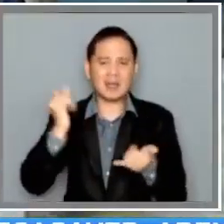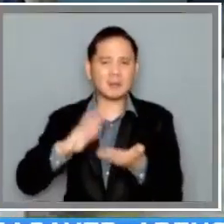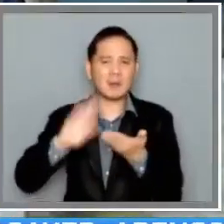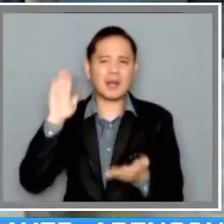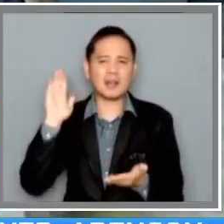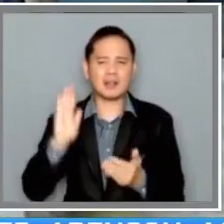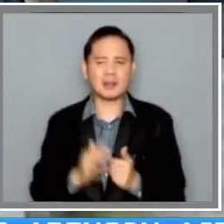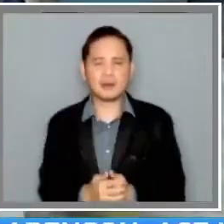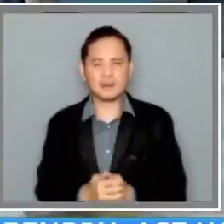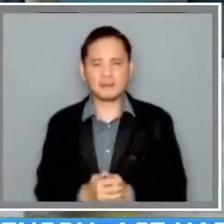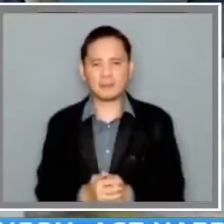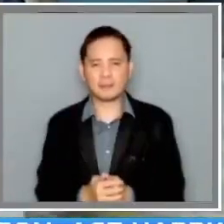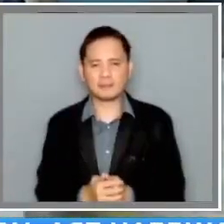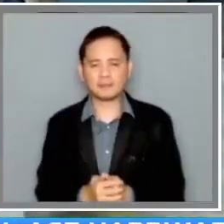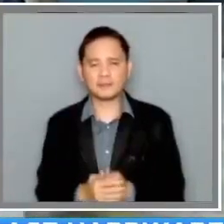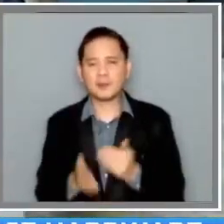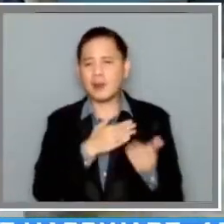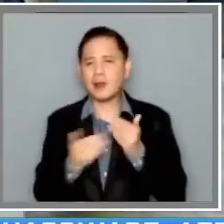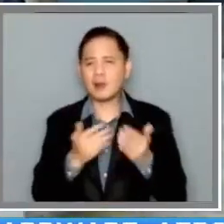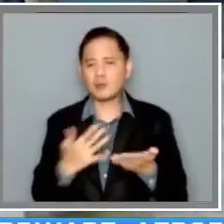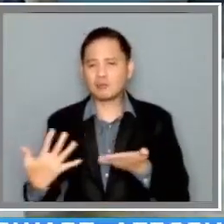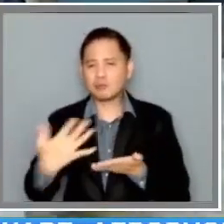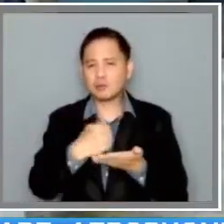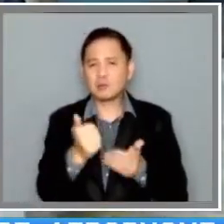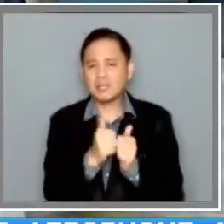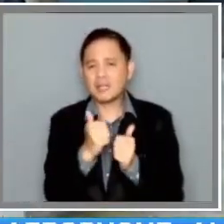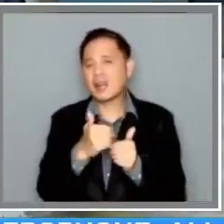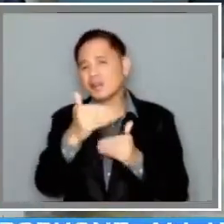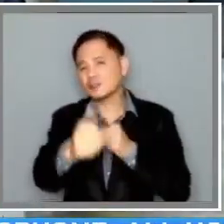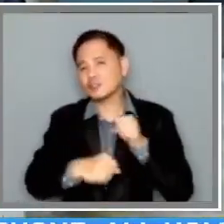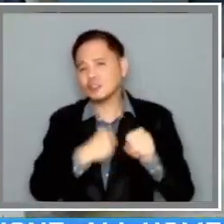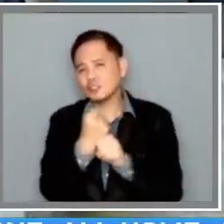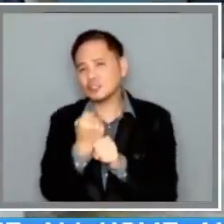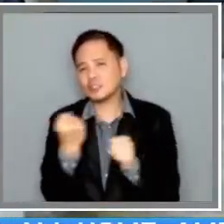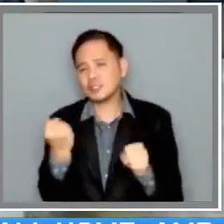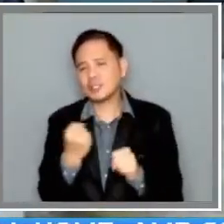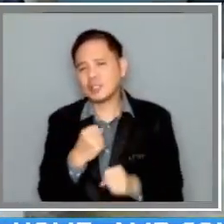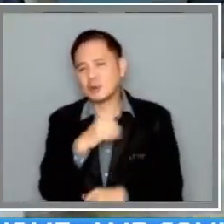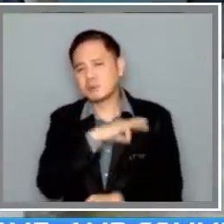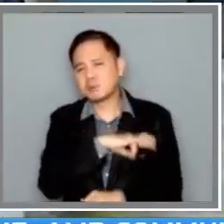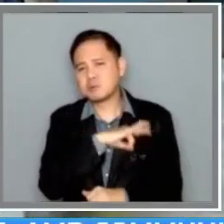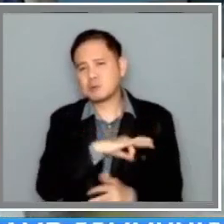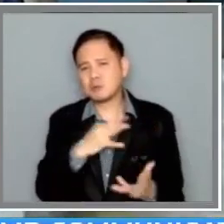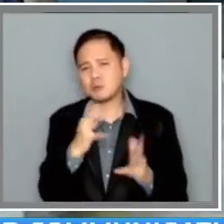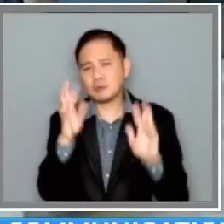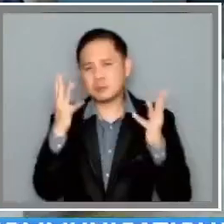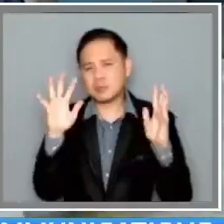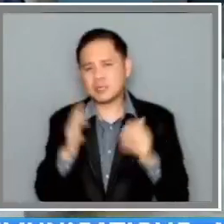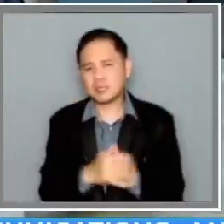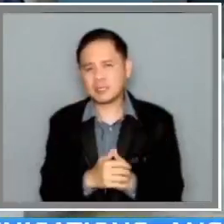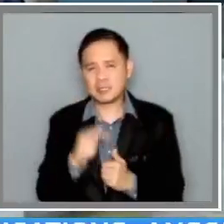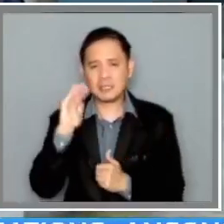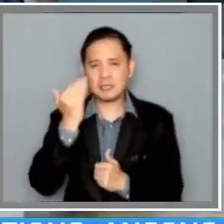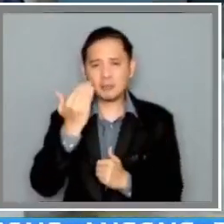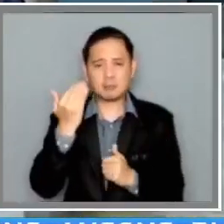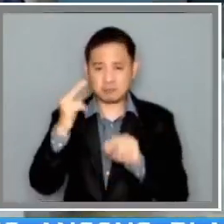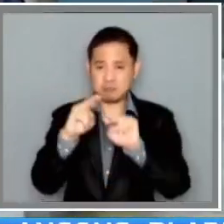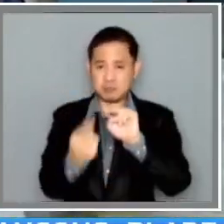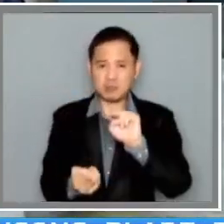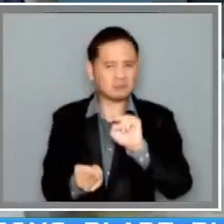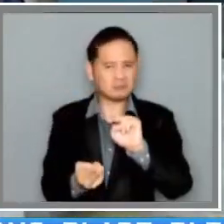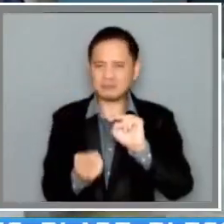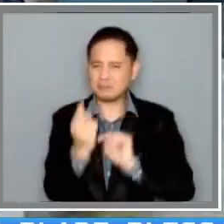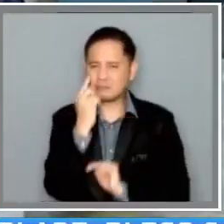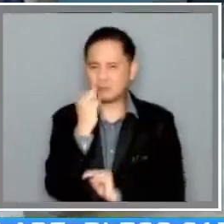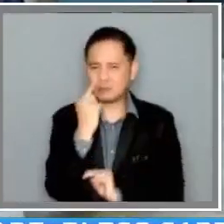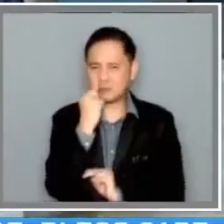'di ba? Tapos na next year na. Hindi na mag-expect na may baba pa ngayon sa tingin ko. Dahil sa kinukuha namin, hindi